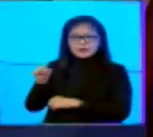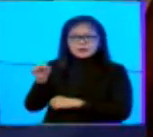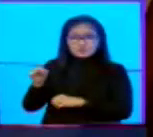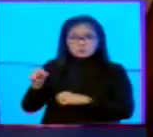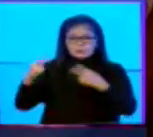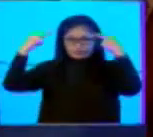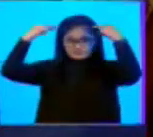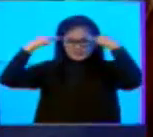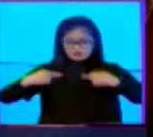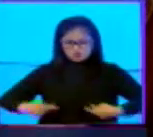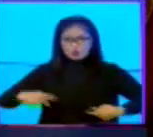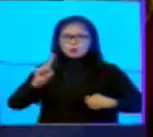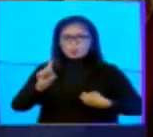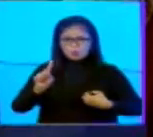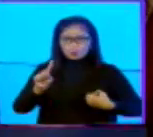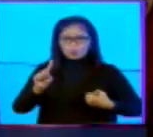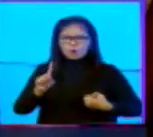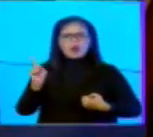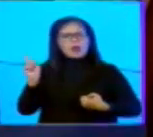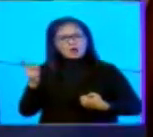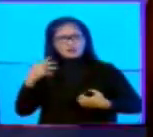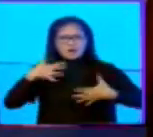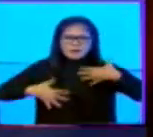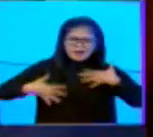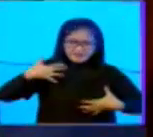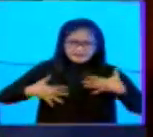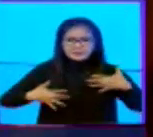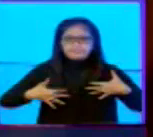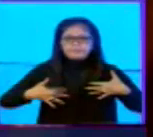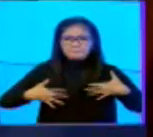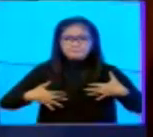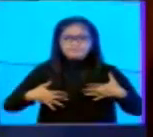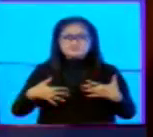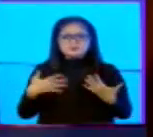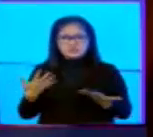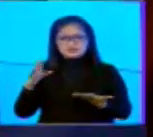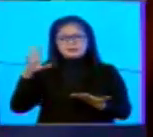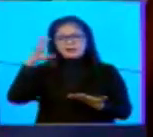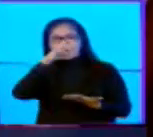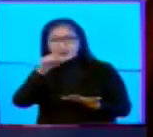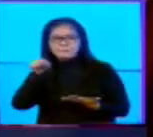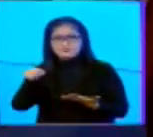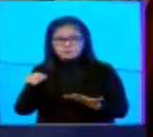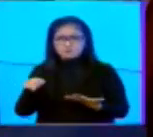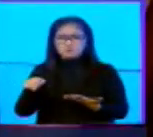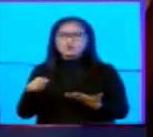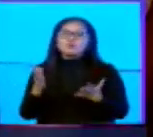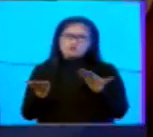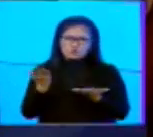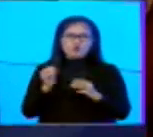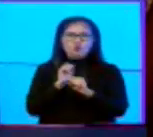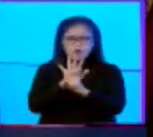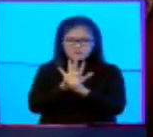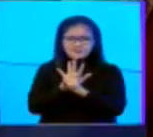Apabila mereka memang ada indikasi dengan keadaan yang menjurus kepada COVID, maka